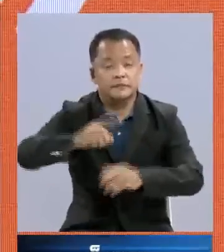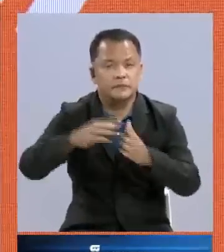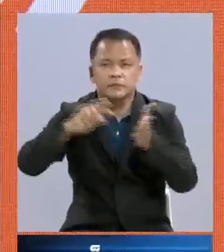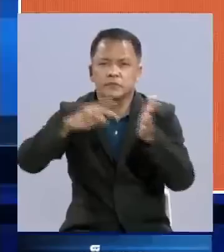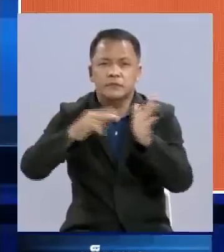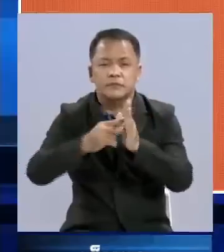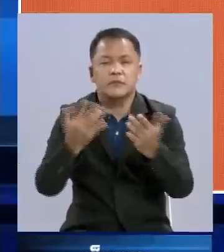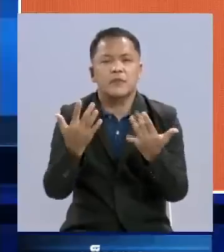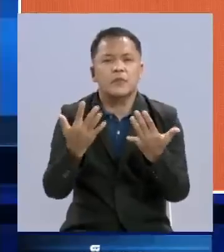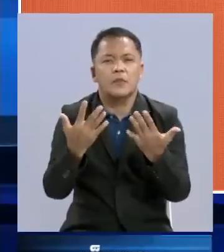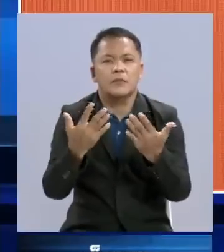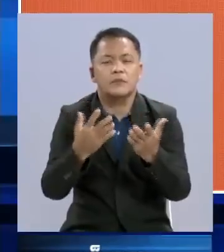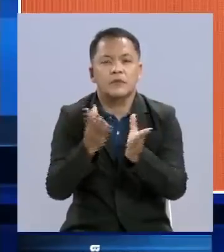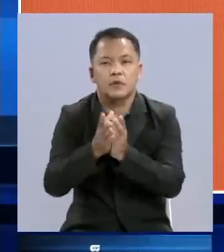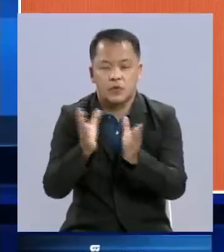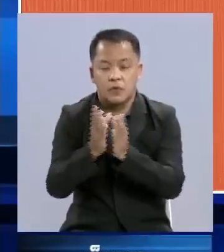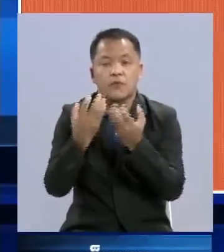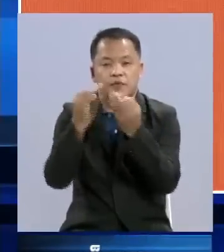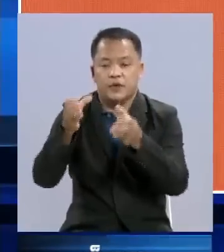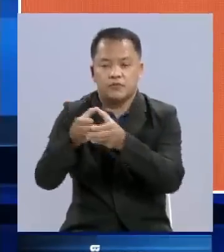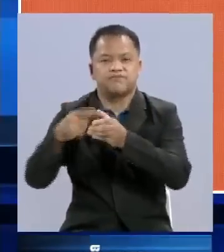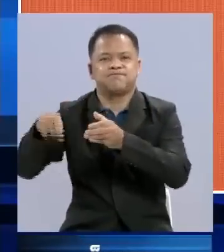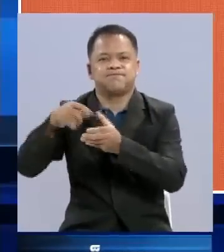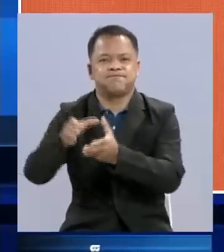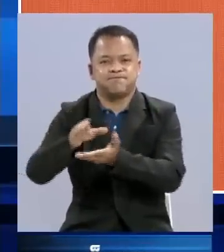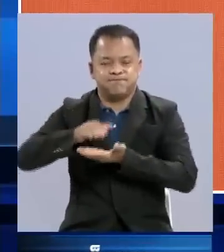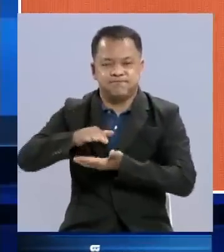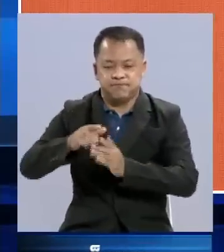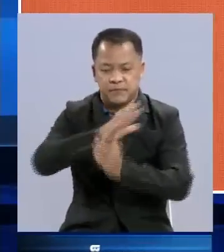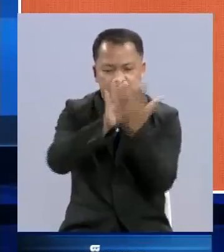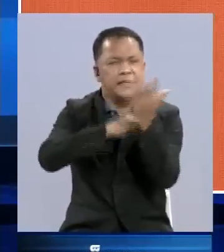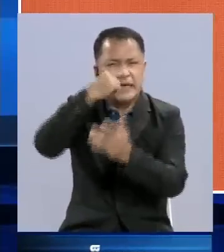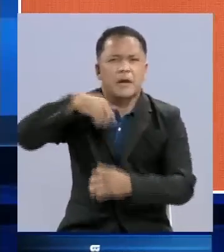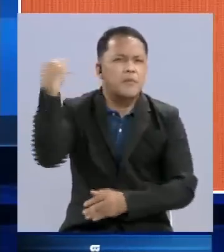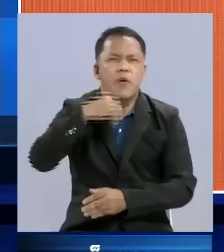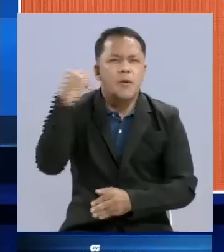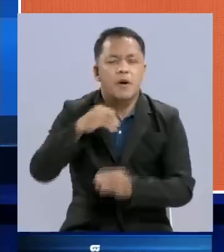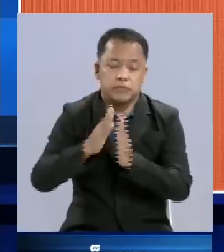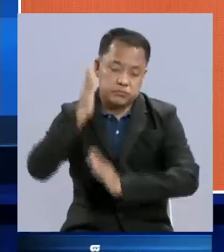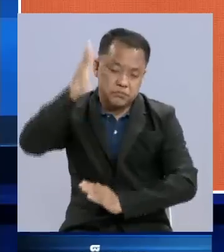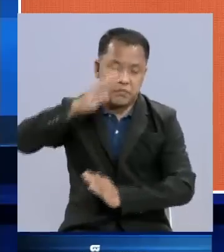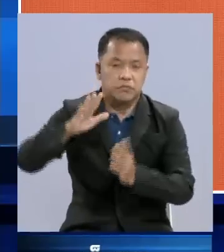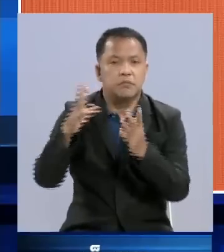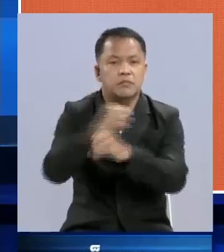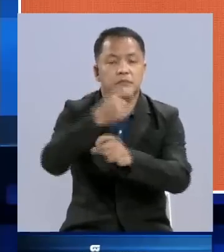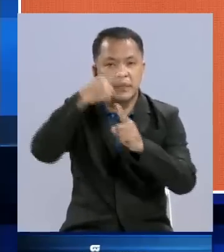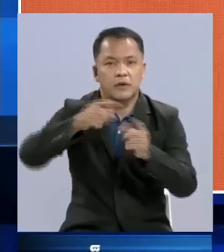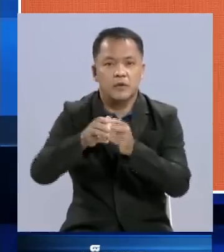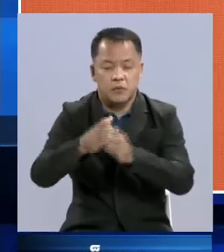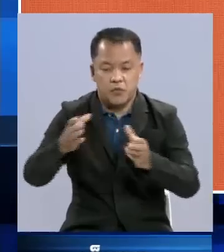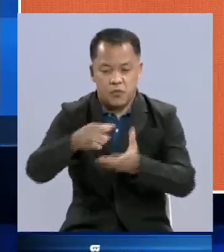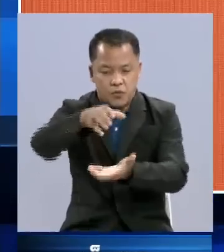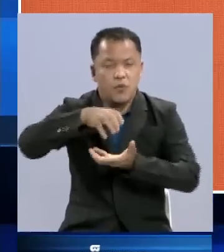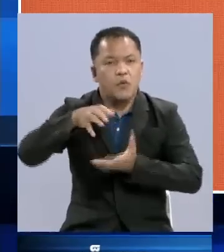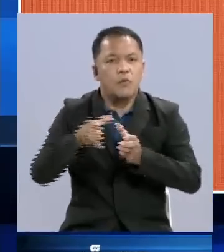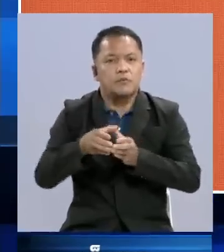นกับอยู่บนมือขององค์กรอิสระอีกแล้วนะฮะประเทศไทยเราเป็นอย่างนี้ตลอดอนาคตการเมืองไทยอยู่ในเงื้อมมือองค์กร